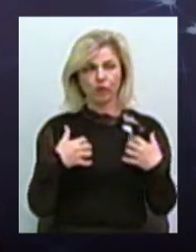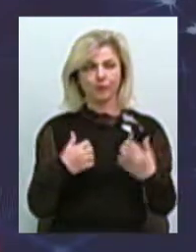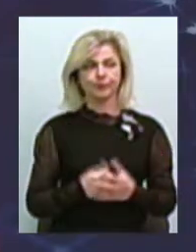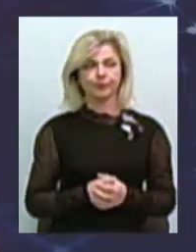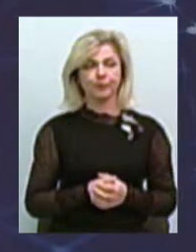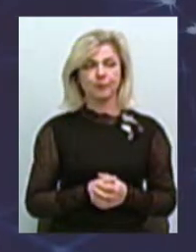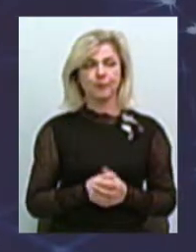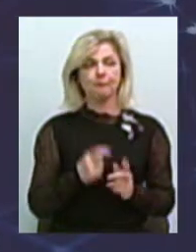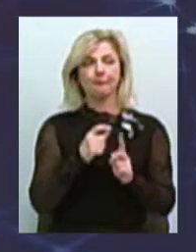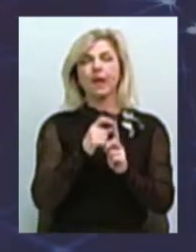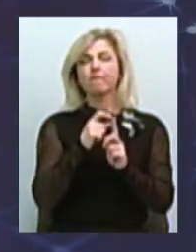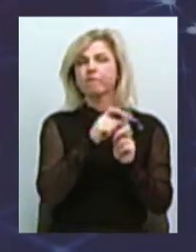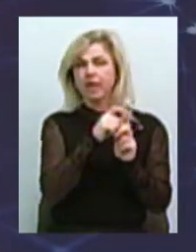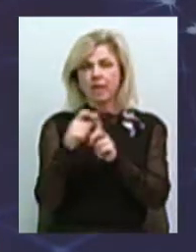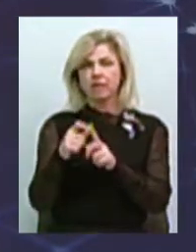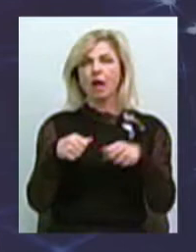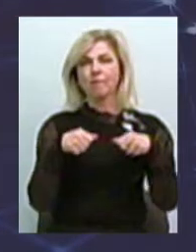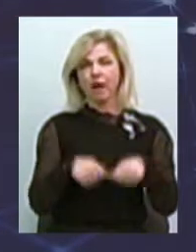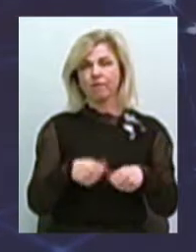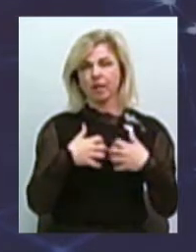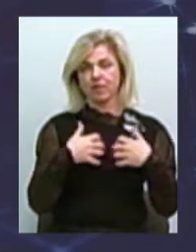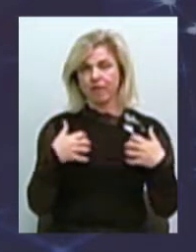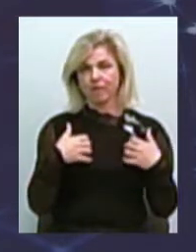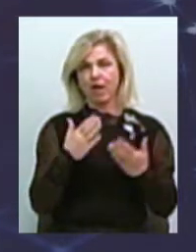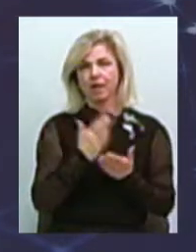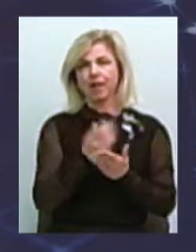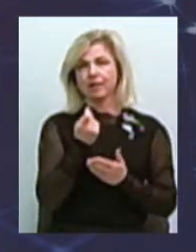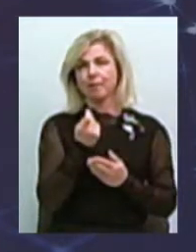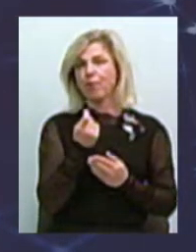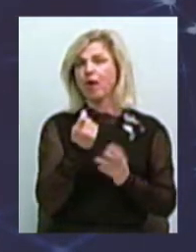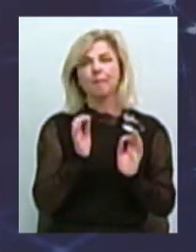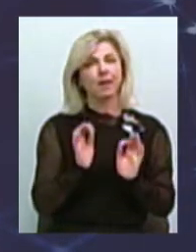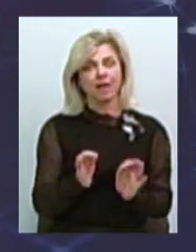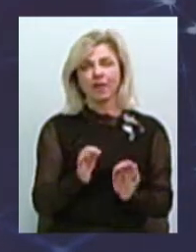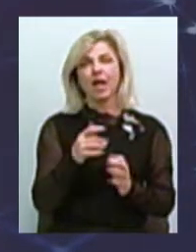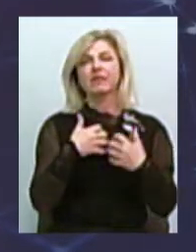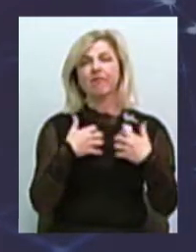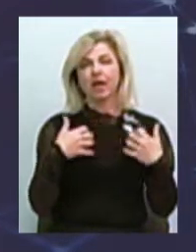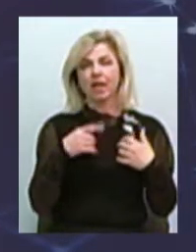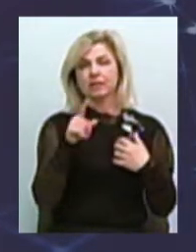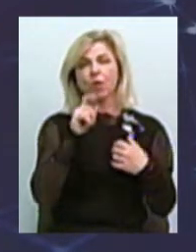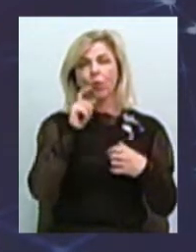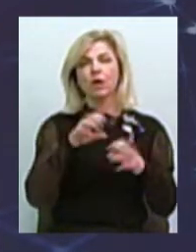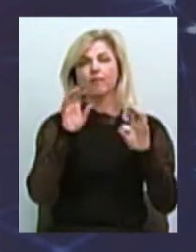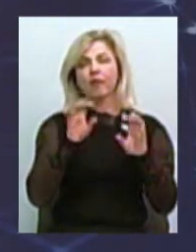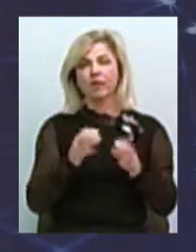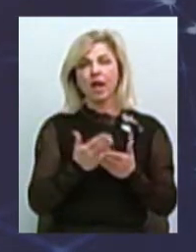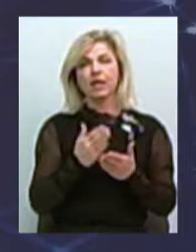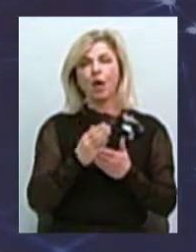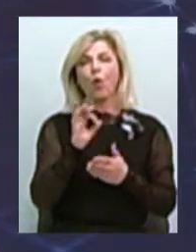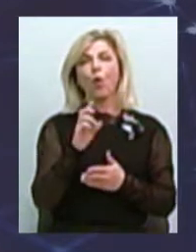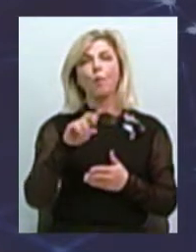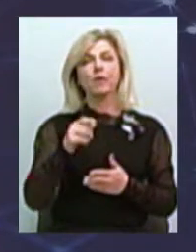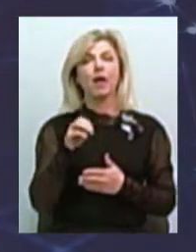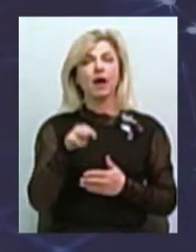вираз «права тварин» він є не зовсім вірним, бо тварина за українським законодавством є об'єктом права. Так